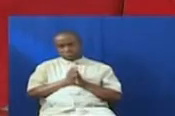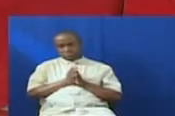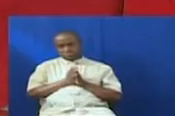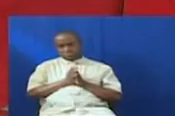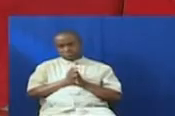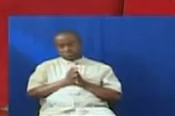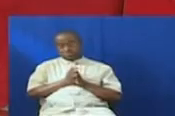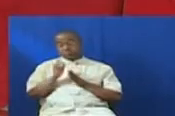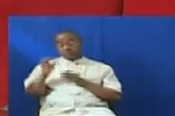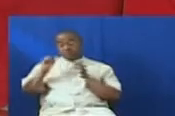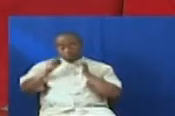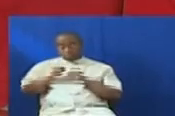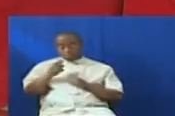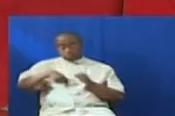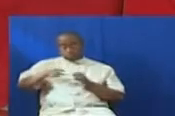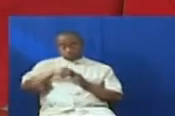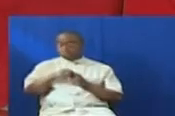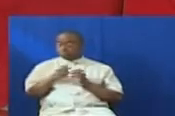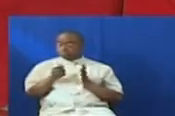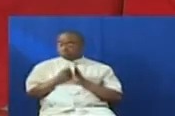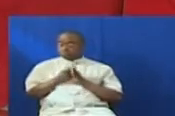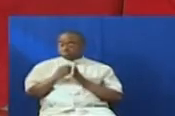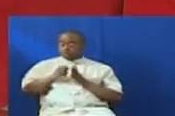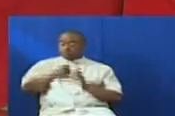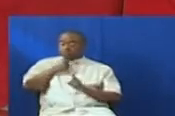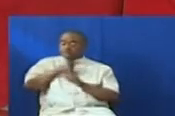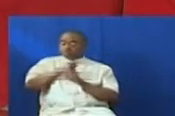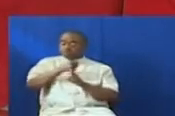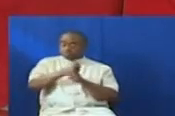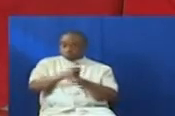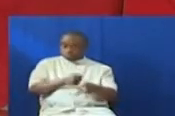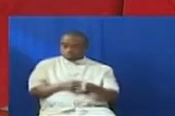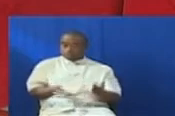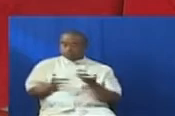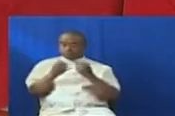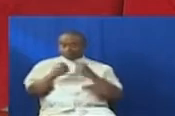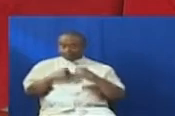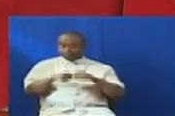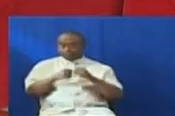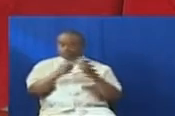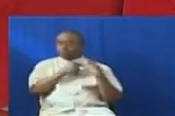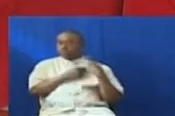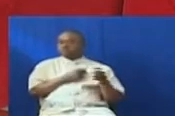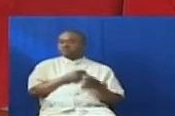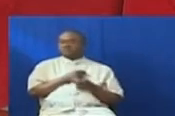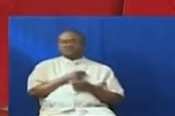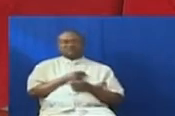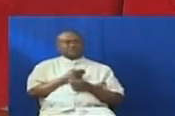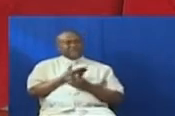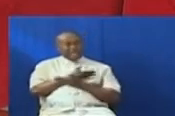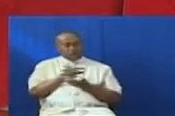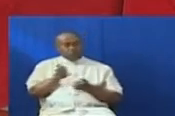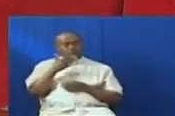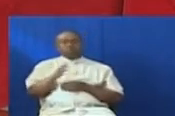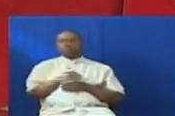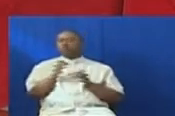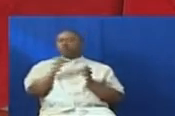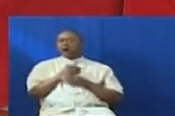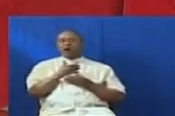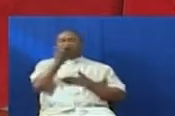tuweke mkazo zaidi kwa NHIF kutekeleza wajibu wake, isilete hivi visingizio vya kutojazwa fomu